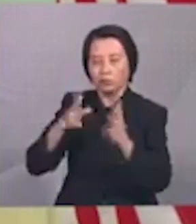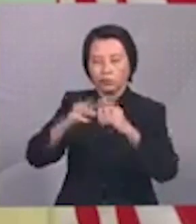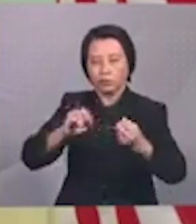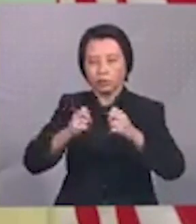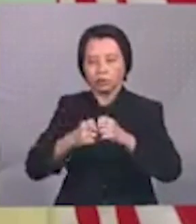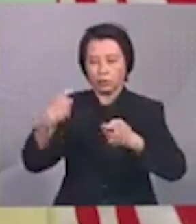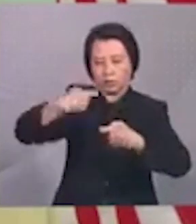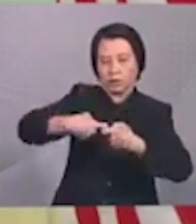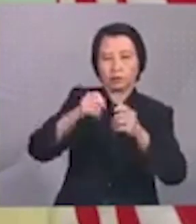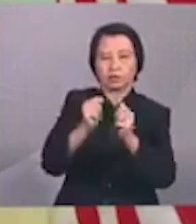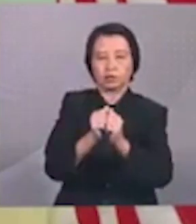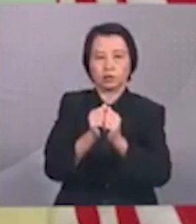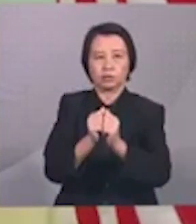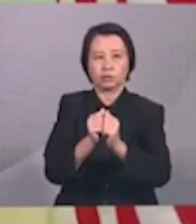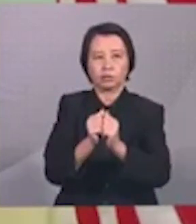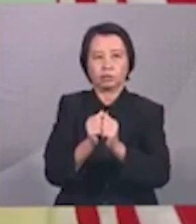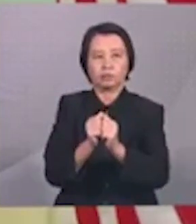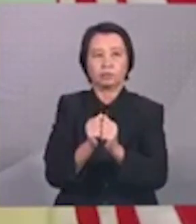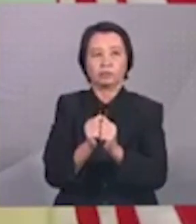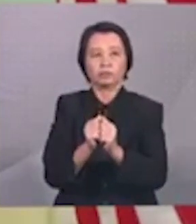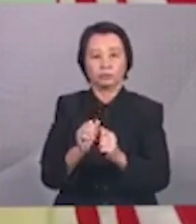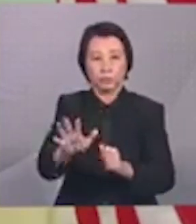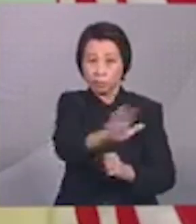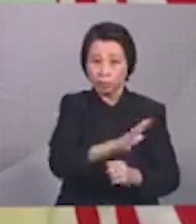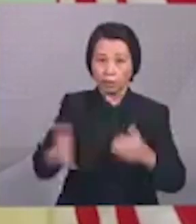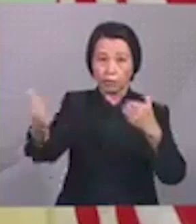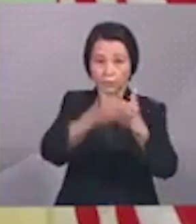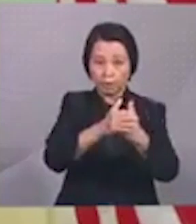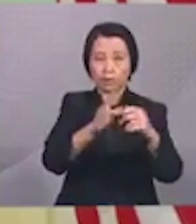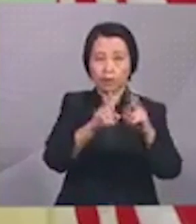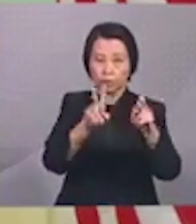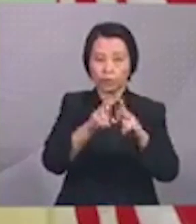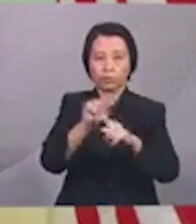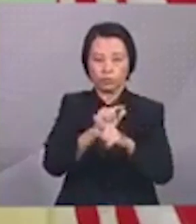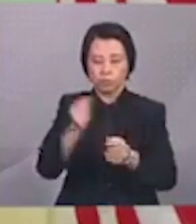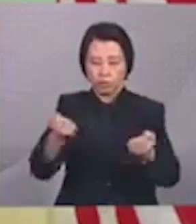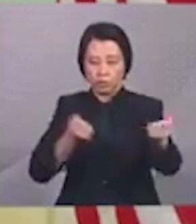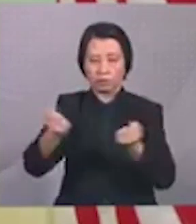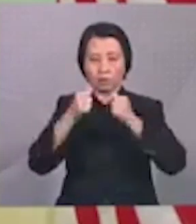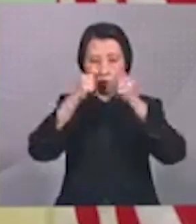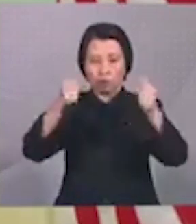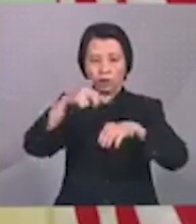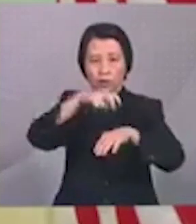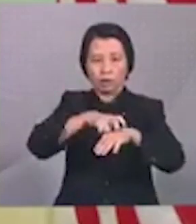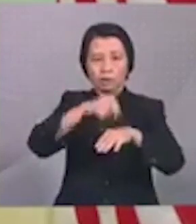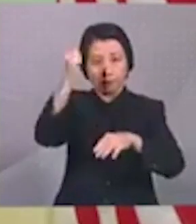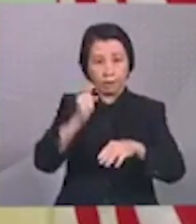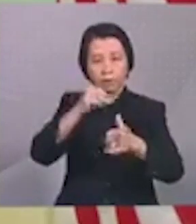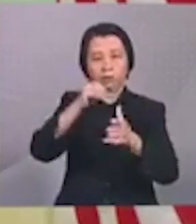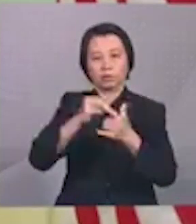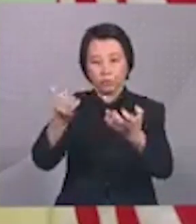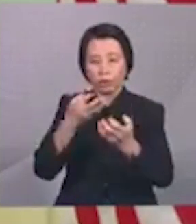isu yang berkaitan dengan mereka yang pulang ke kampung menggunakan kenderaan awam dan ingin balik pada